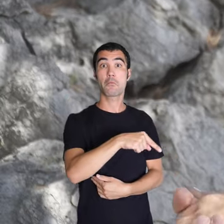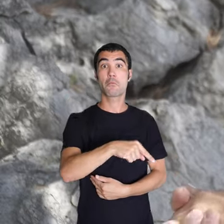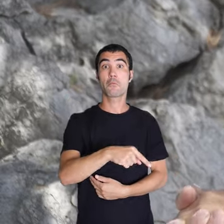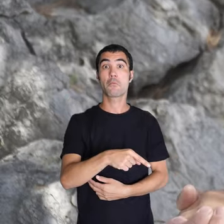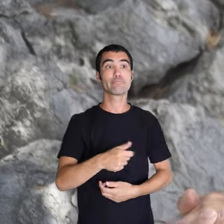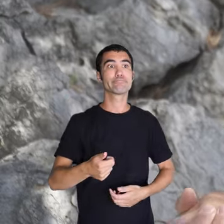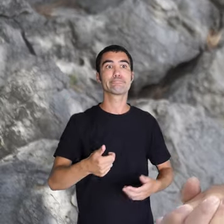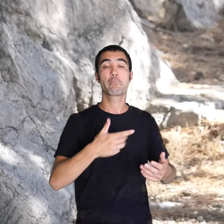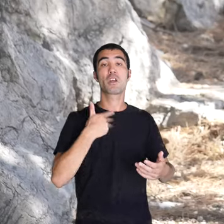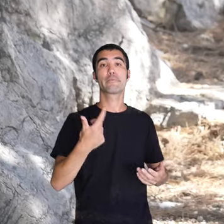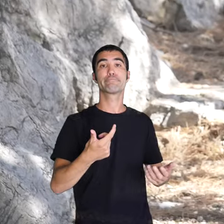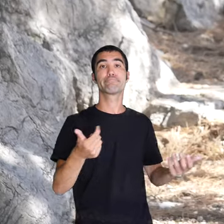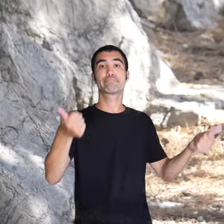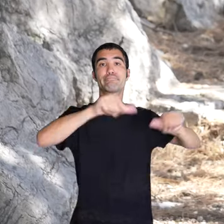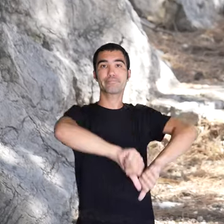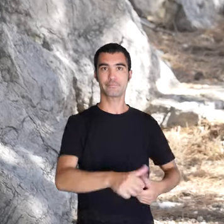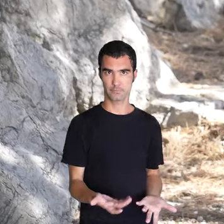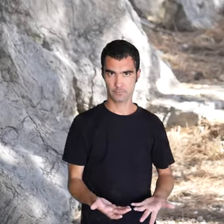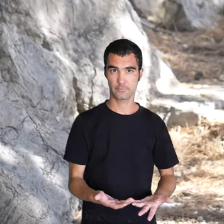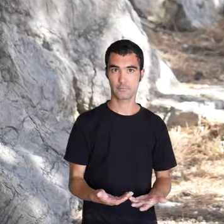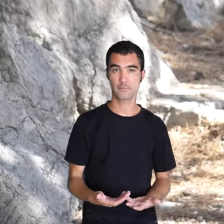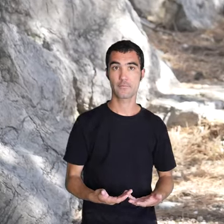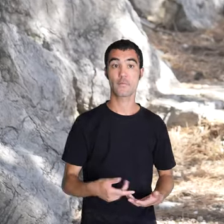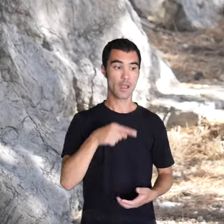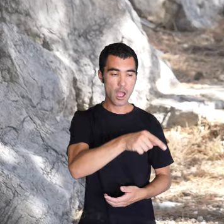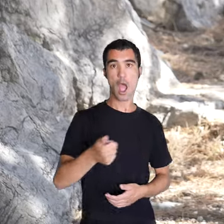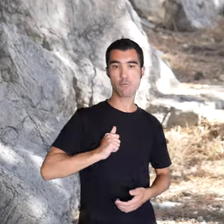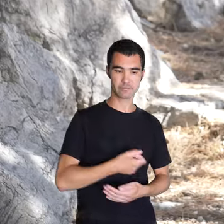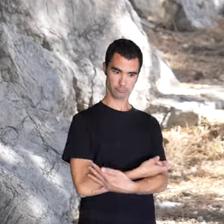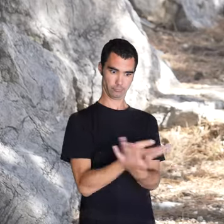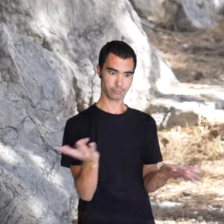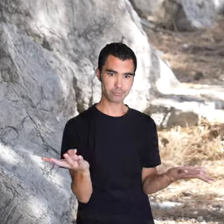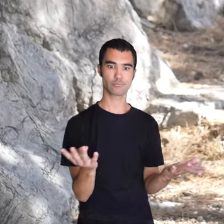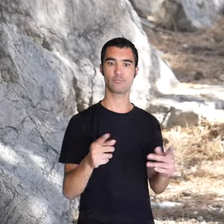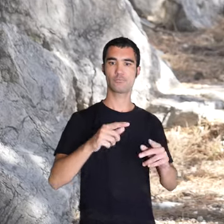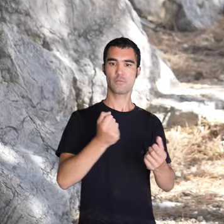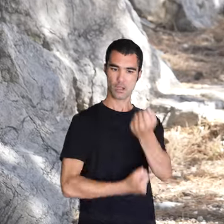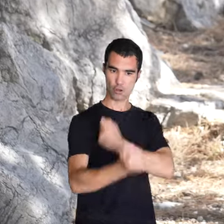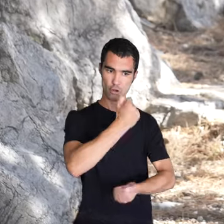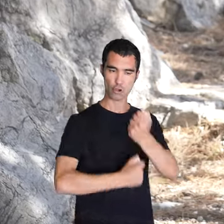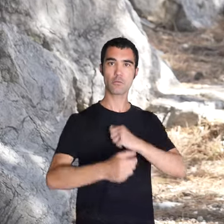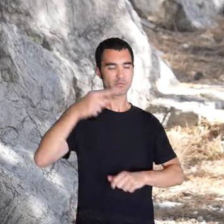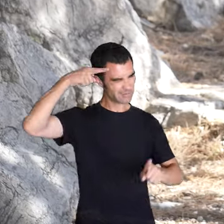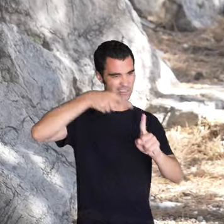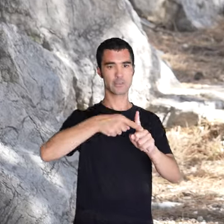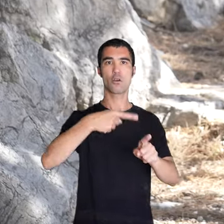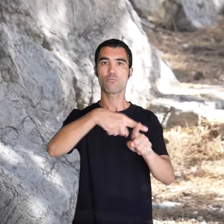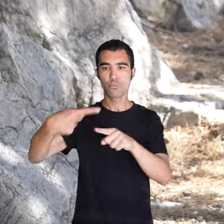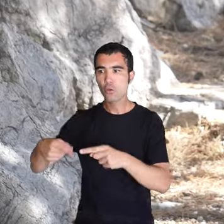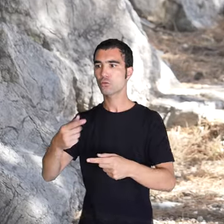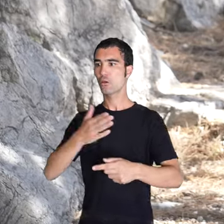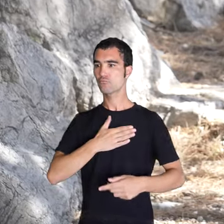Ventura no haguéssim explotat. I és una diversificació que hem fet que cap a producte local, cap a